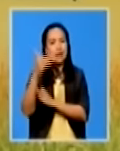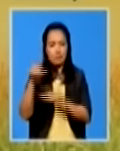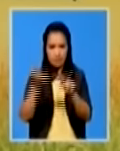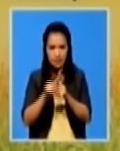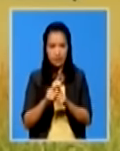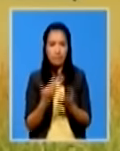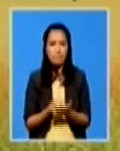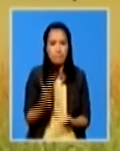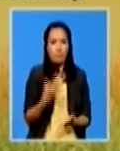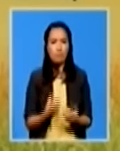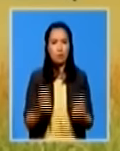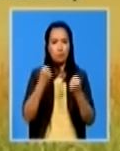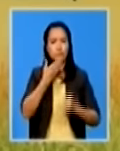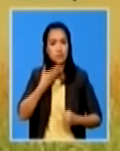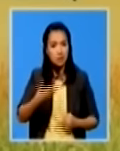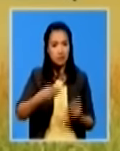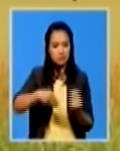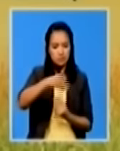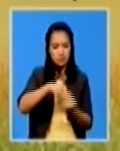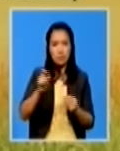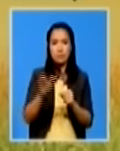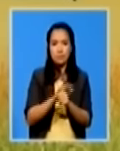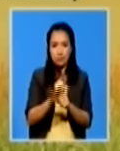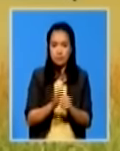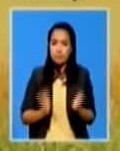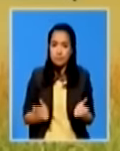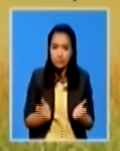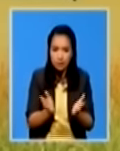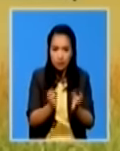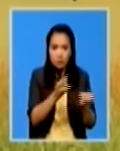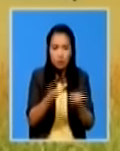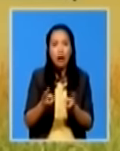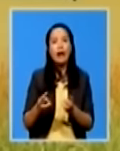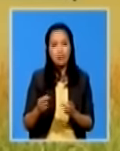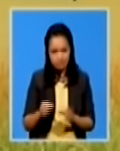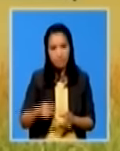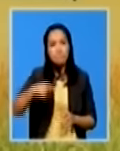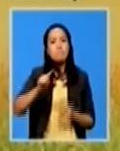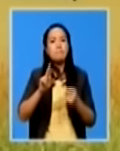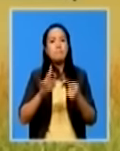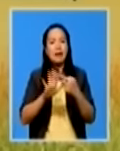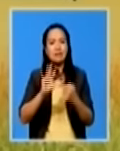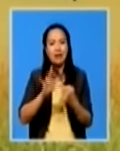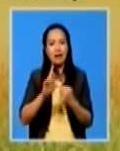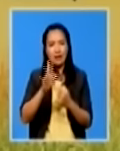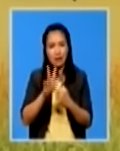ยั่งยืนด้วยหลักปรัชญาเศรษฐกิจพอเพียงและการขับเคลื่อนด้วยกลไกประชารัฐในทุกกิจกรรมด้วยกันนะครับขอบ